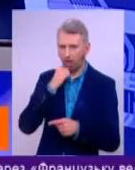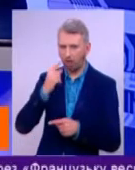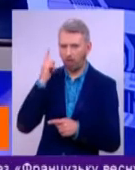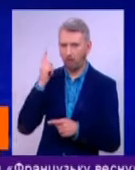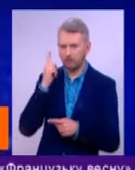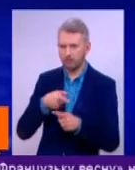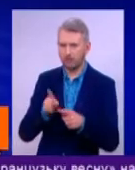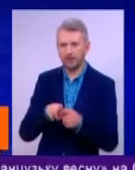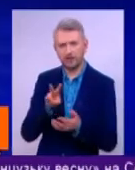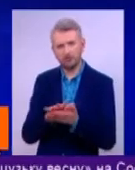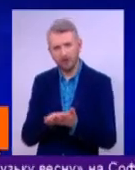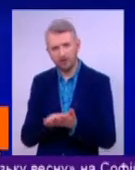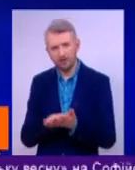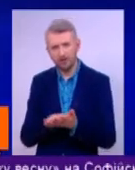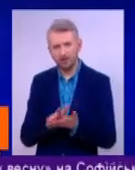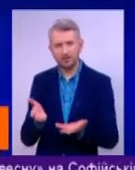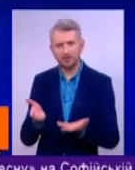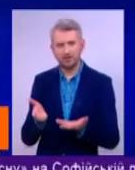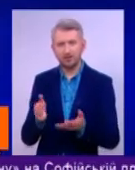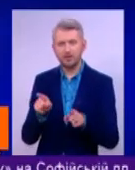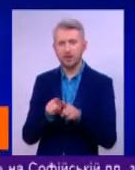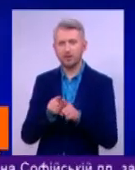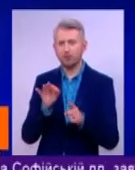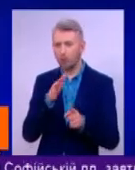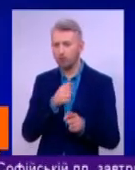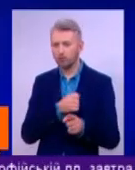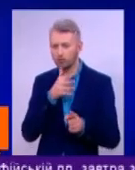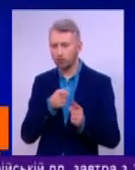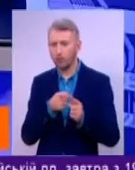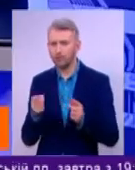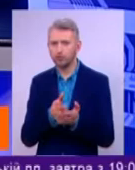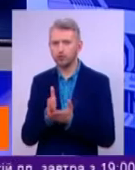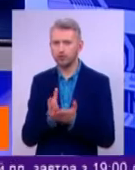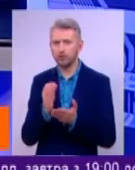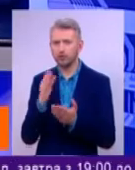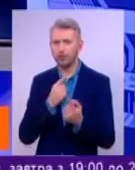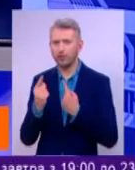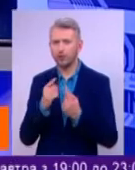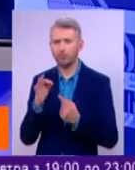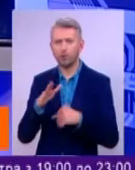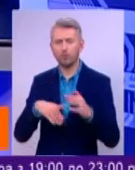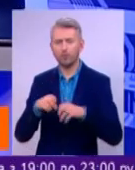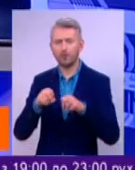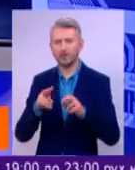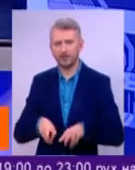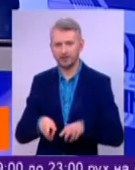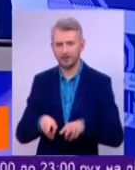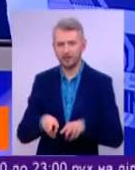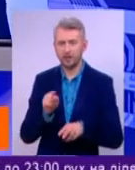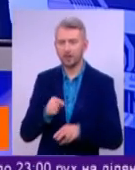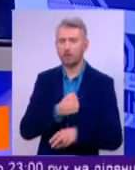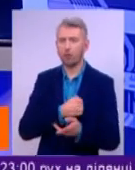це залишається. І так само, ну, ось про строкову службу безпосередньо ще поговоримо, про професійність безпосередньо